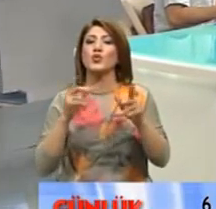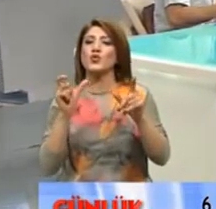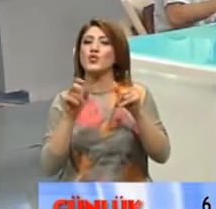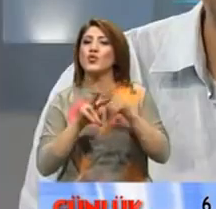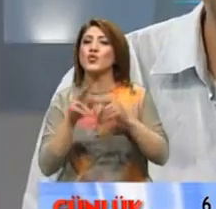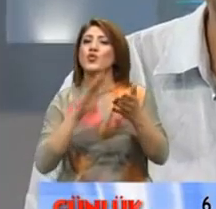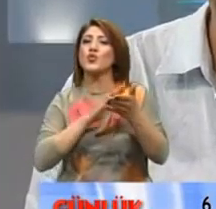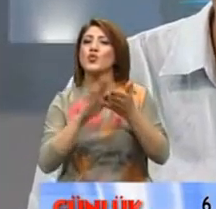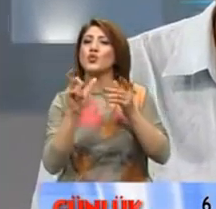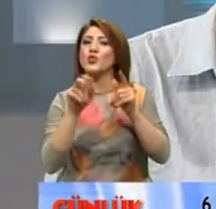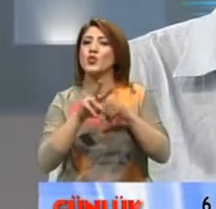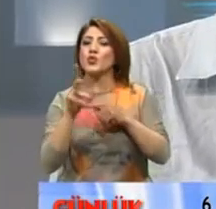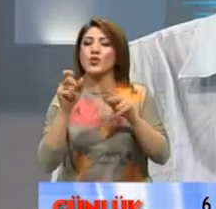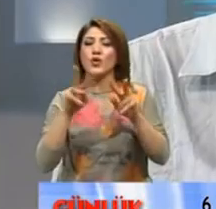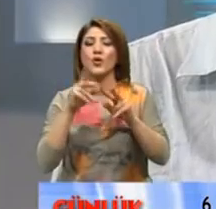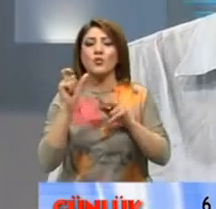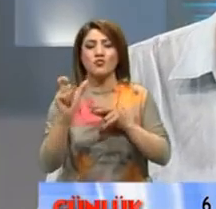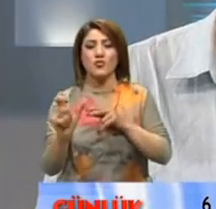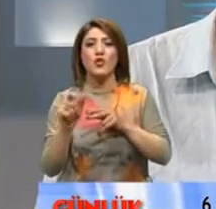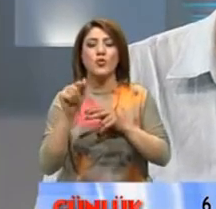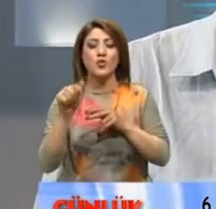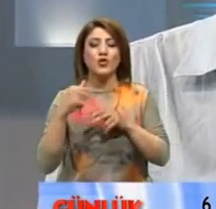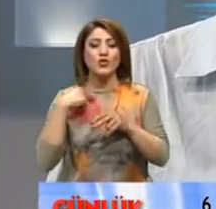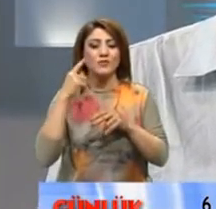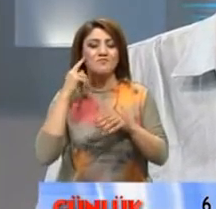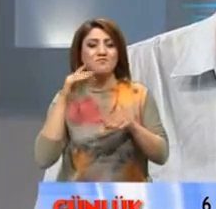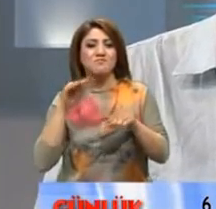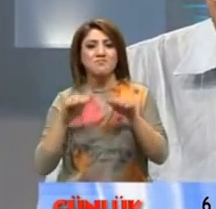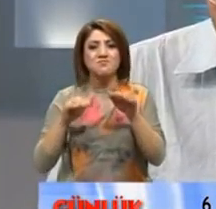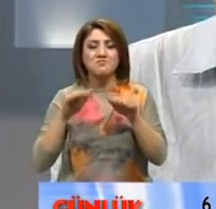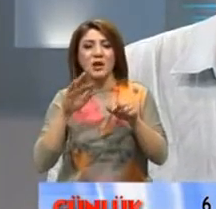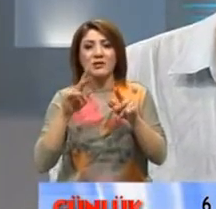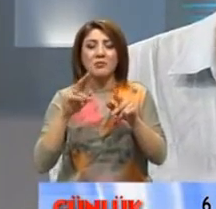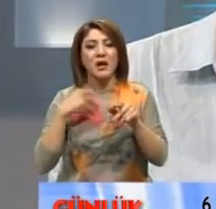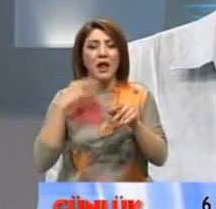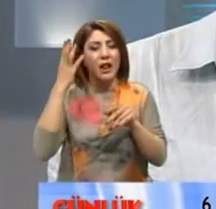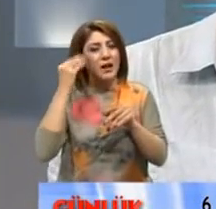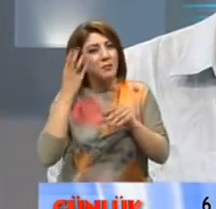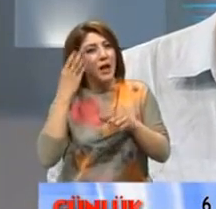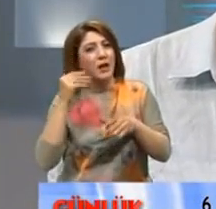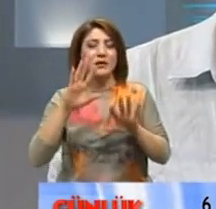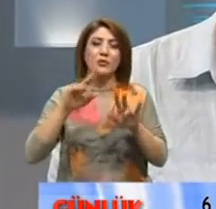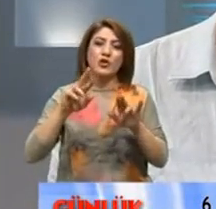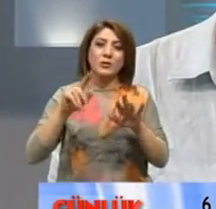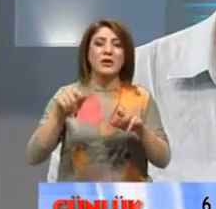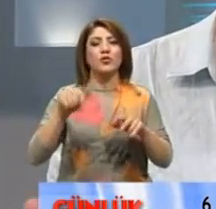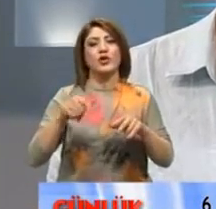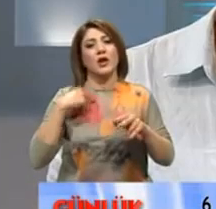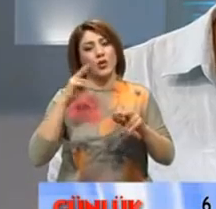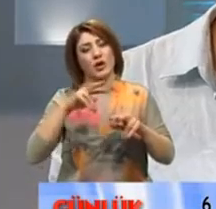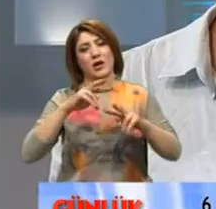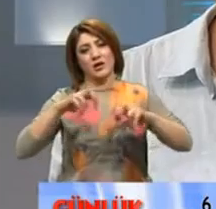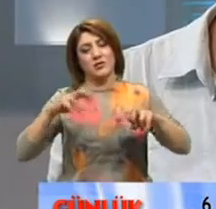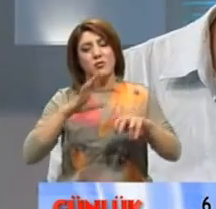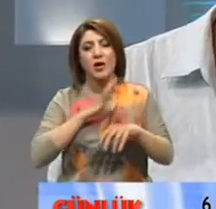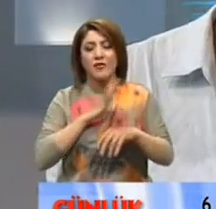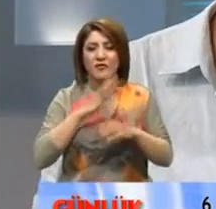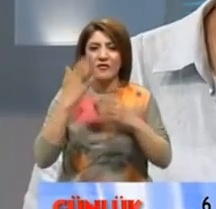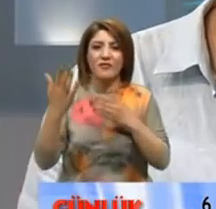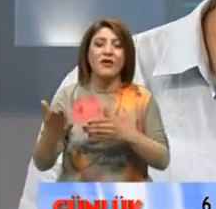konuşamıyor olsalar bile onların tepkileri üzerinden anlayıp anlamadıklarını ölçebiliyoruz. Bunun için de kullanılan bir yöntem var. O yöntemde